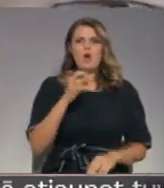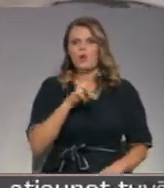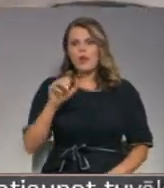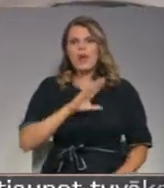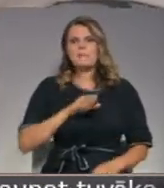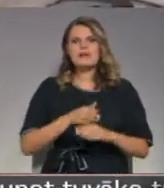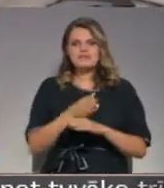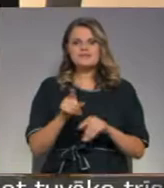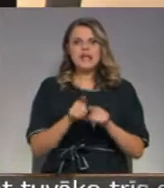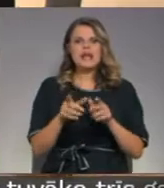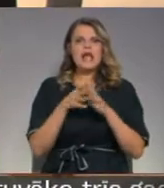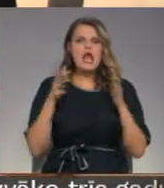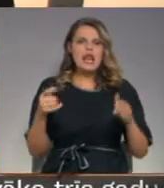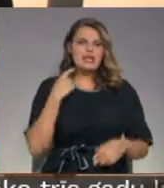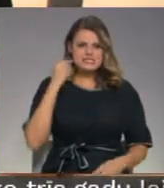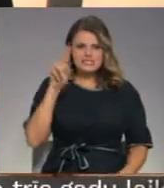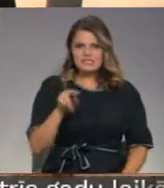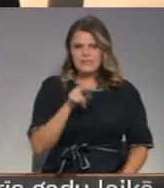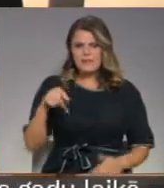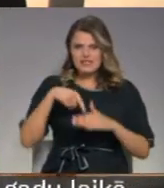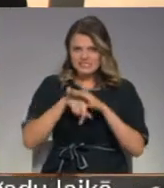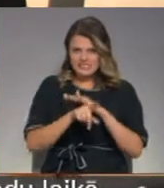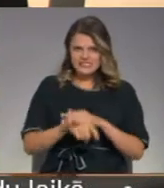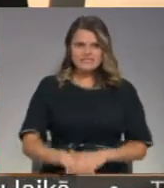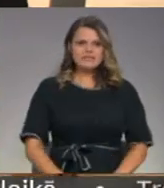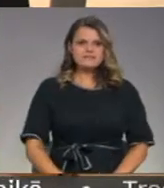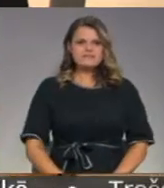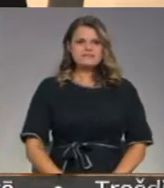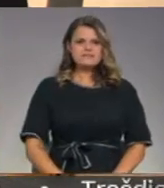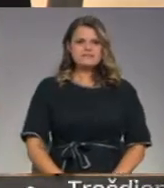vizītes arī lielākajās Rīgas baznīcās. Aiki Incivans Milovs, Latvijas televīzija.